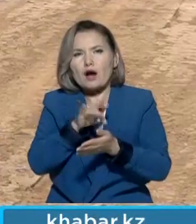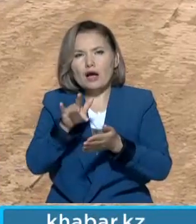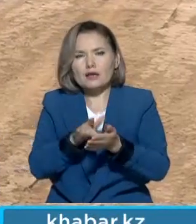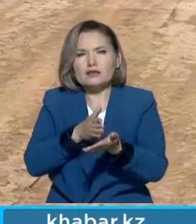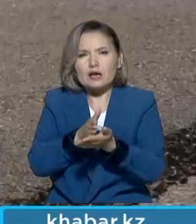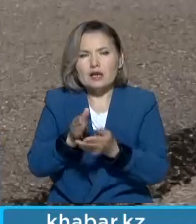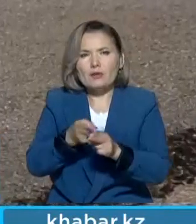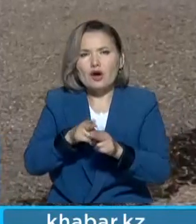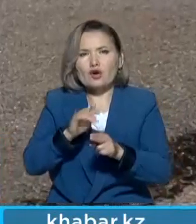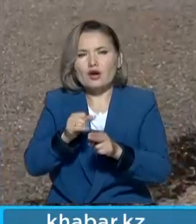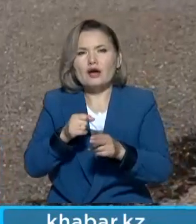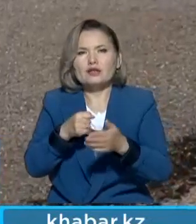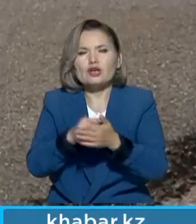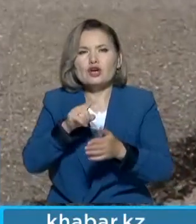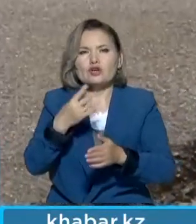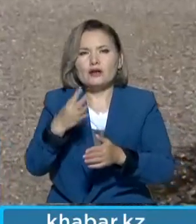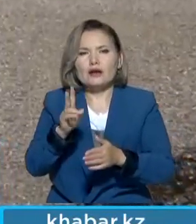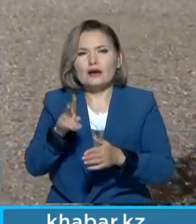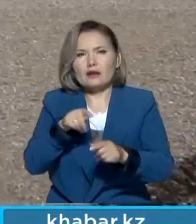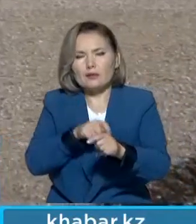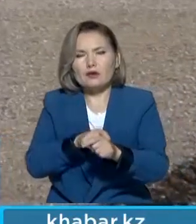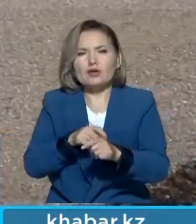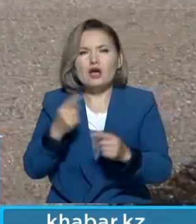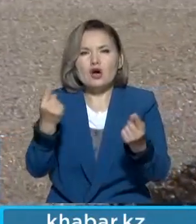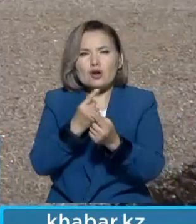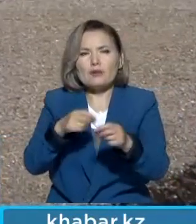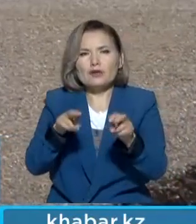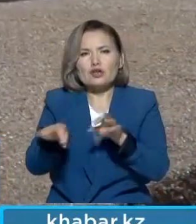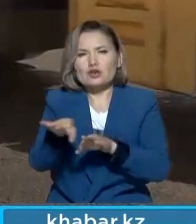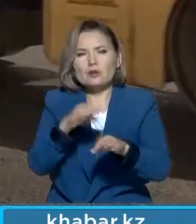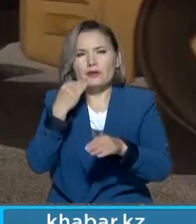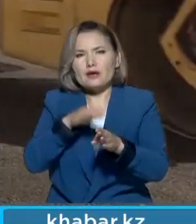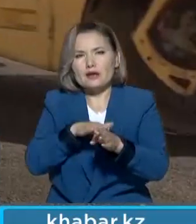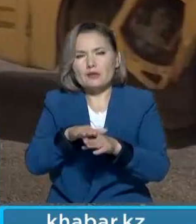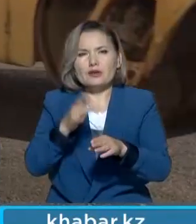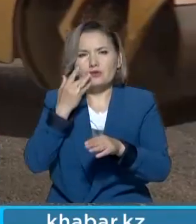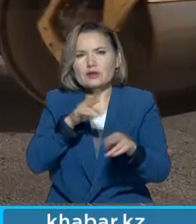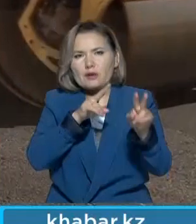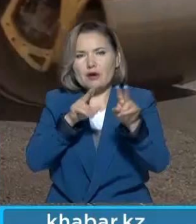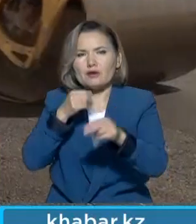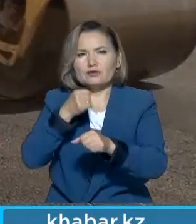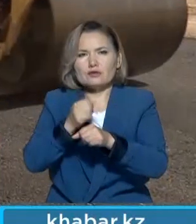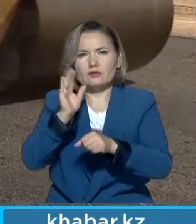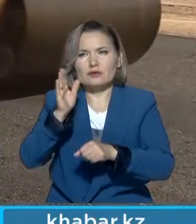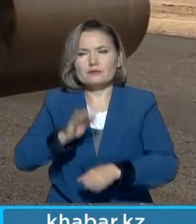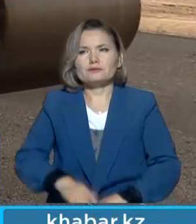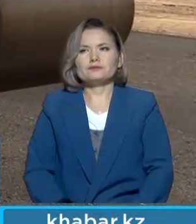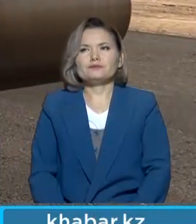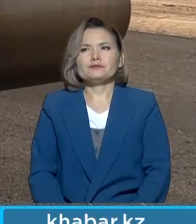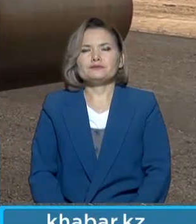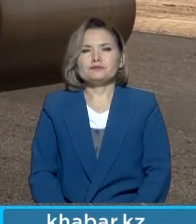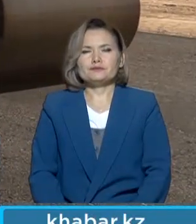әрі 40-қа дейін 140 шақырым жер жүреді. Мамандар жобаның сапалы жүзеге асуын жіті бақылауға алған.